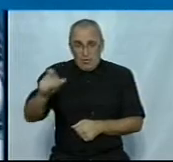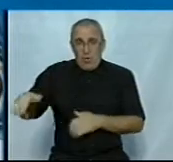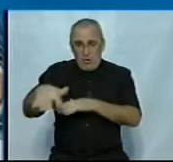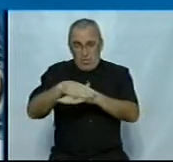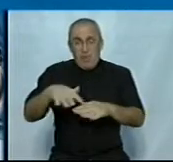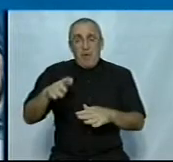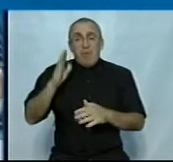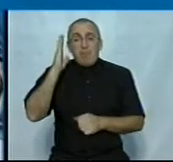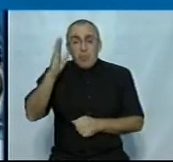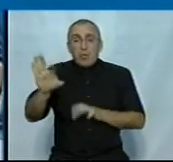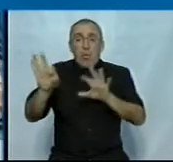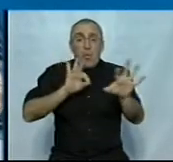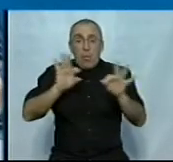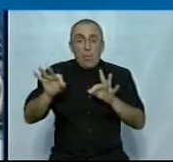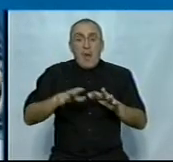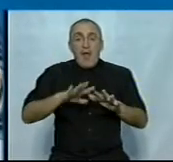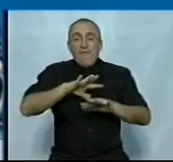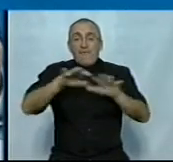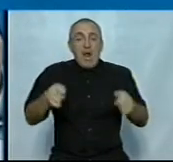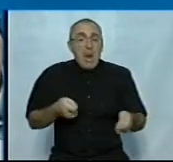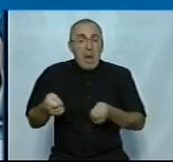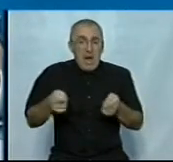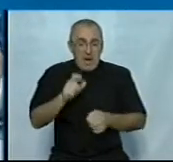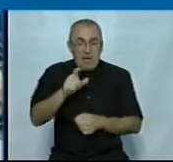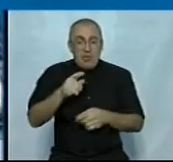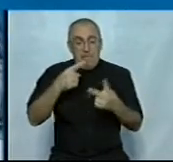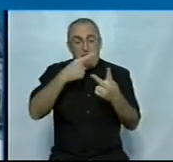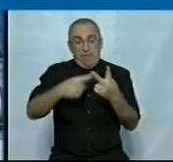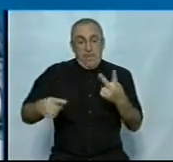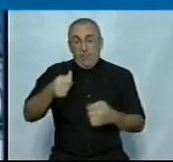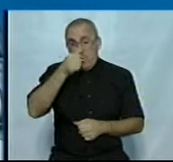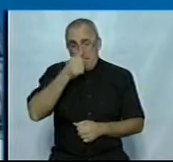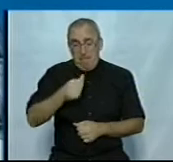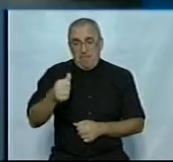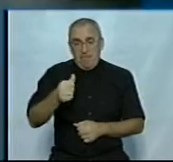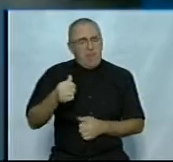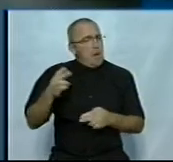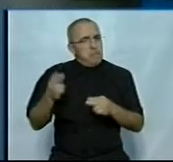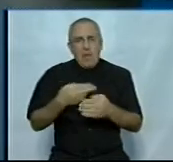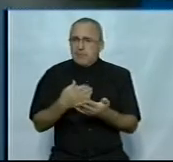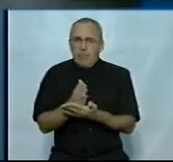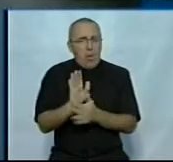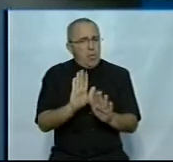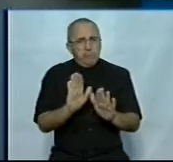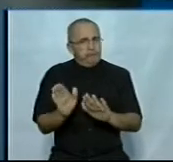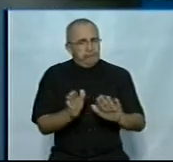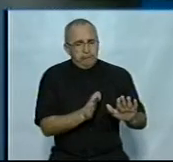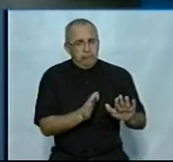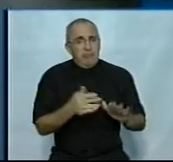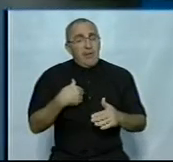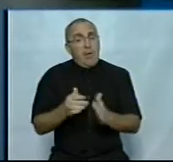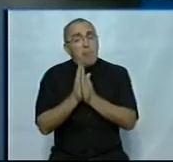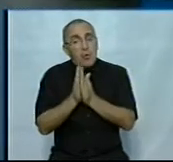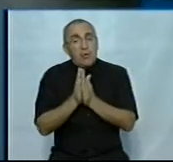громадяни, будете обирати владу через 1,5 місяці. Андрій Павлович, без політики. Без політики. Я говорю про